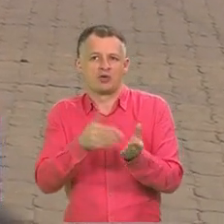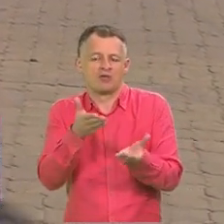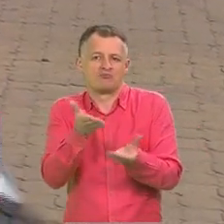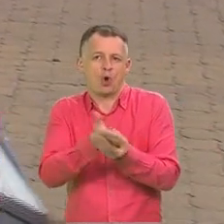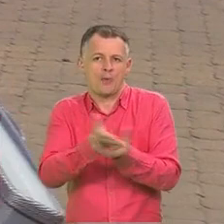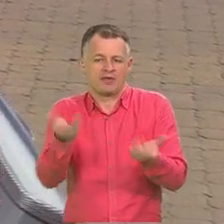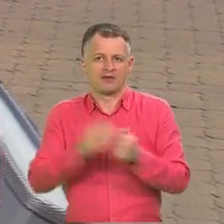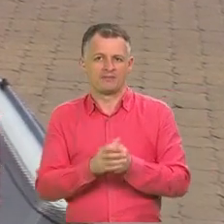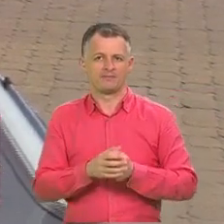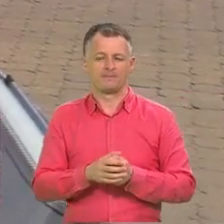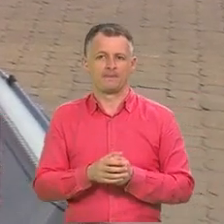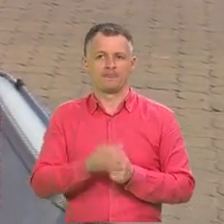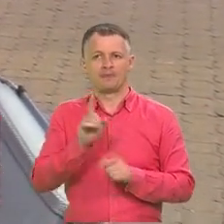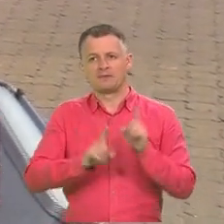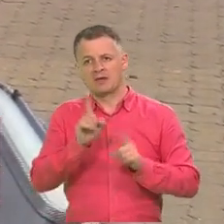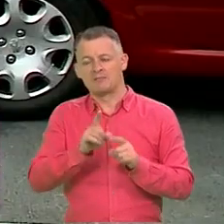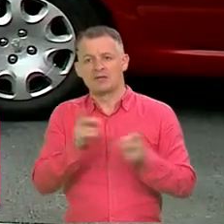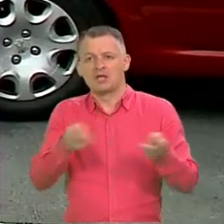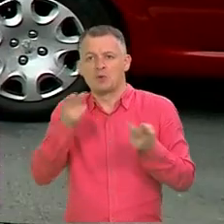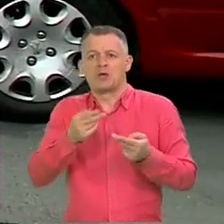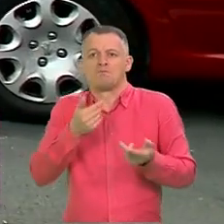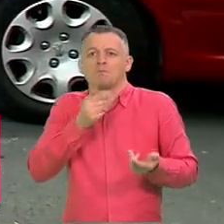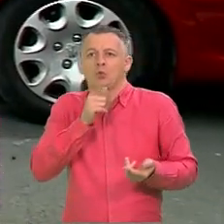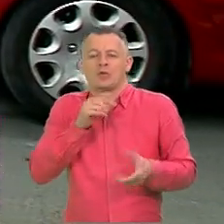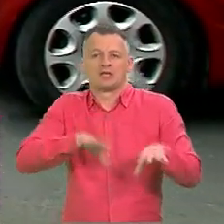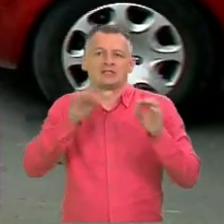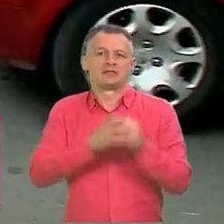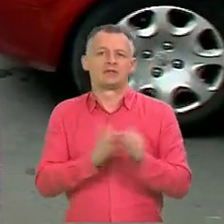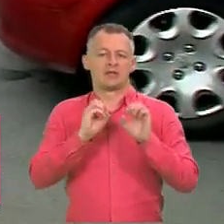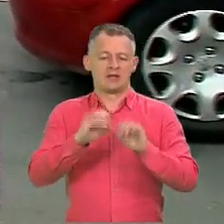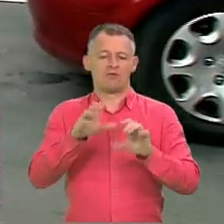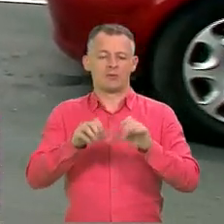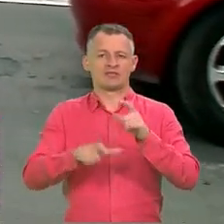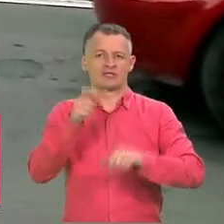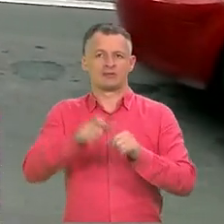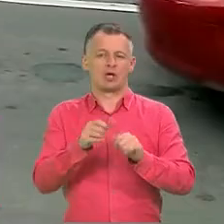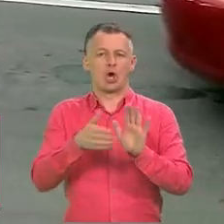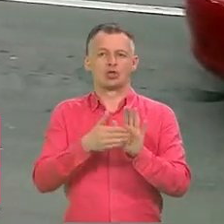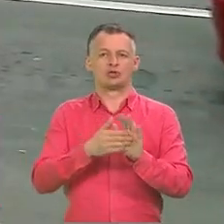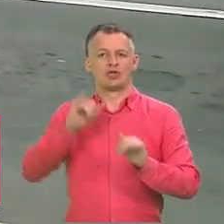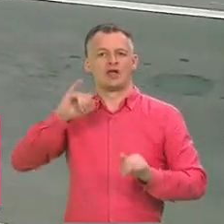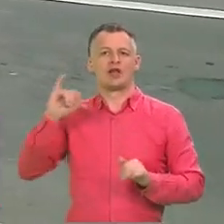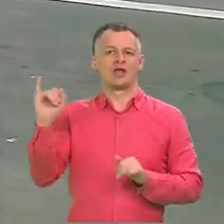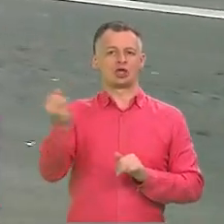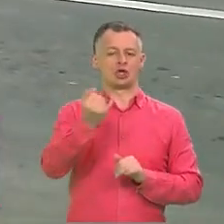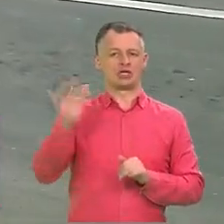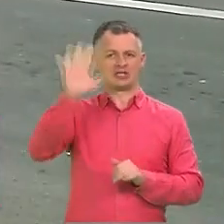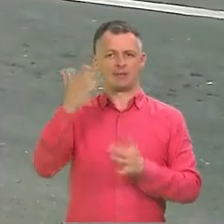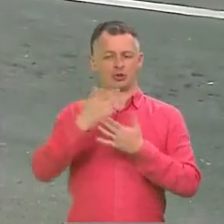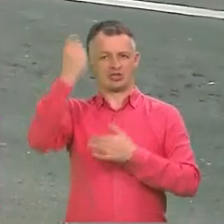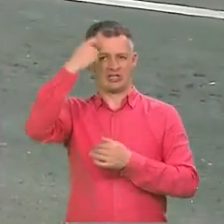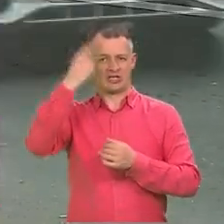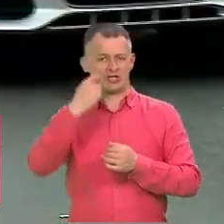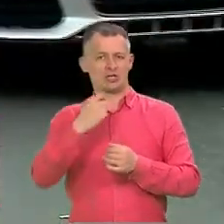că dacă aș căuta, aș putea să găsesc informația undeva. Detalii suplimentare privind condițiile de călătorie în străinătate ale cetățenilor români